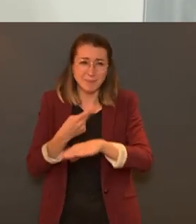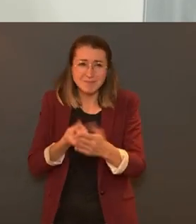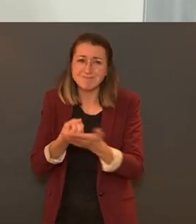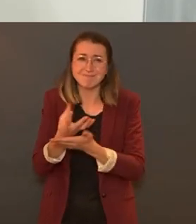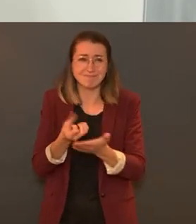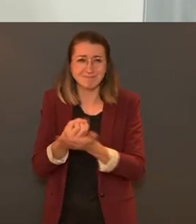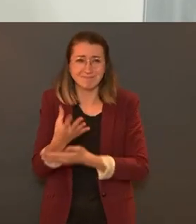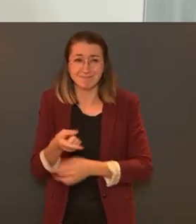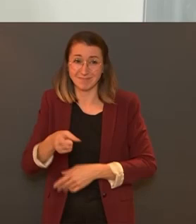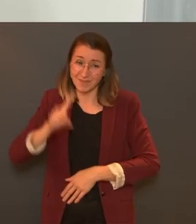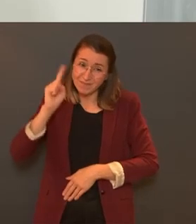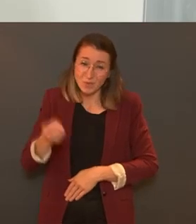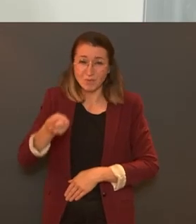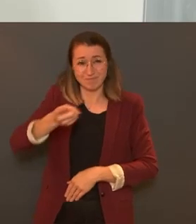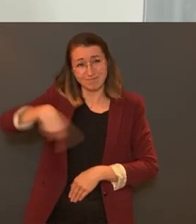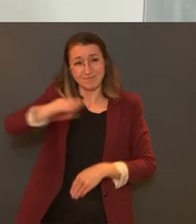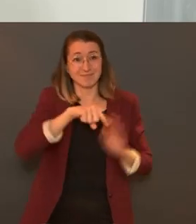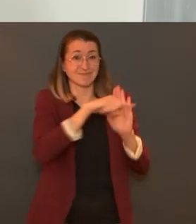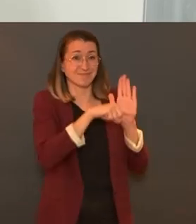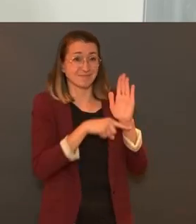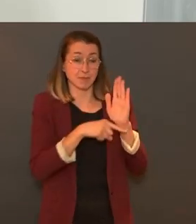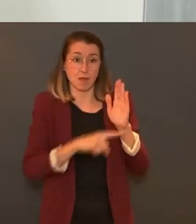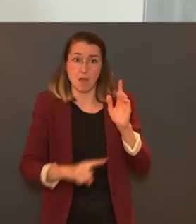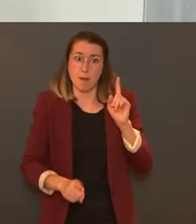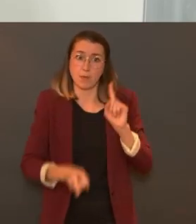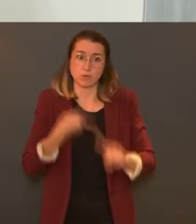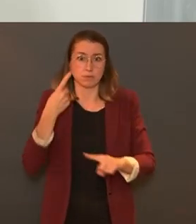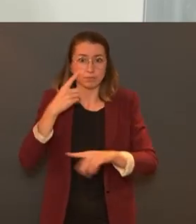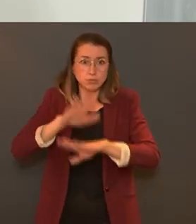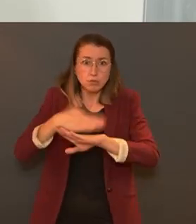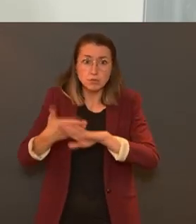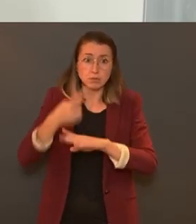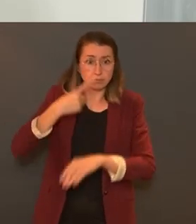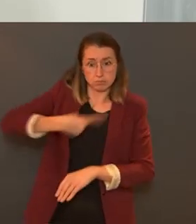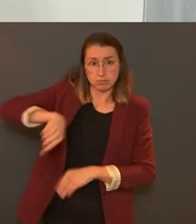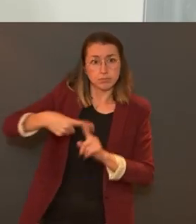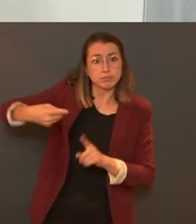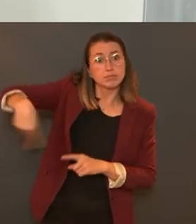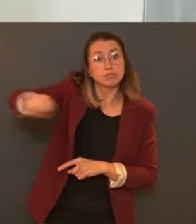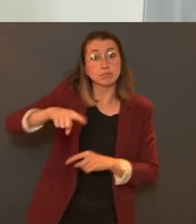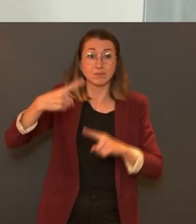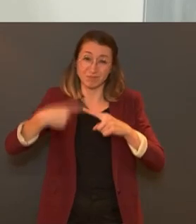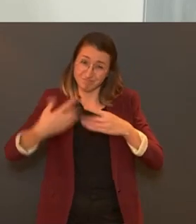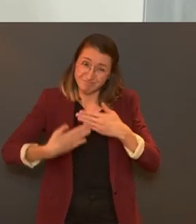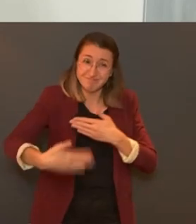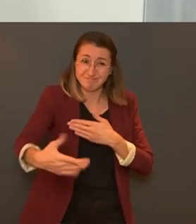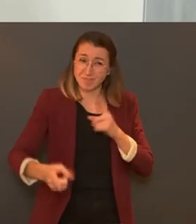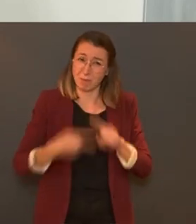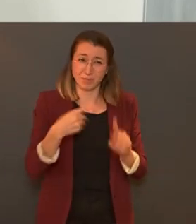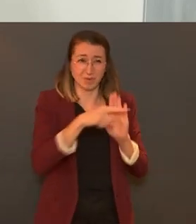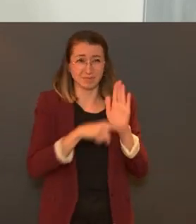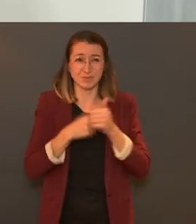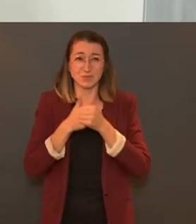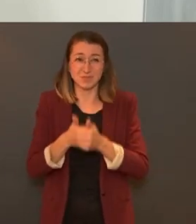règles scrupuleusement. Il en va de notre santé et de notre avenir. La communication joue à cet égard aussi un